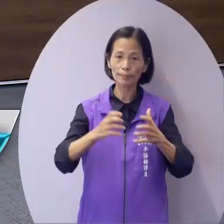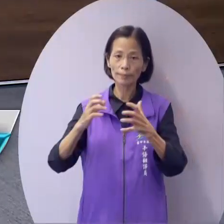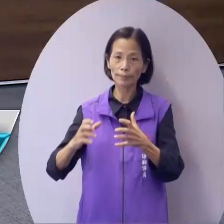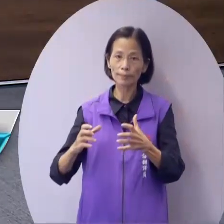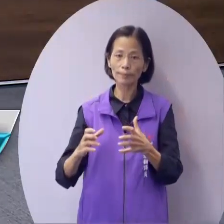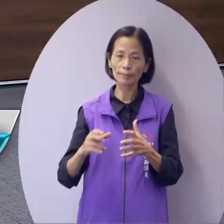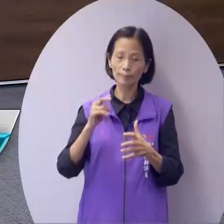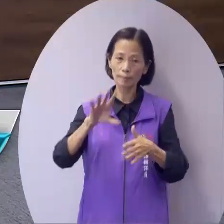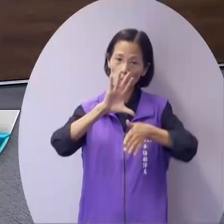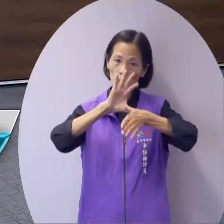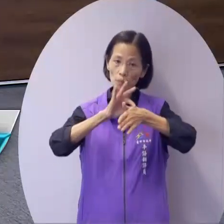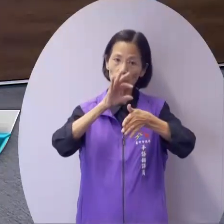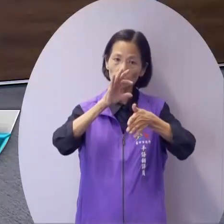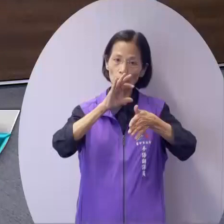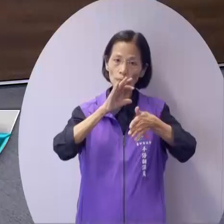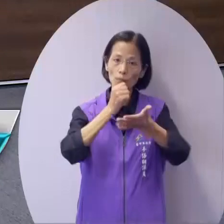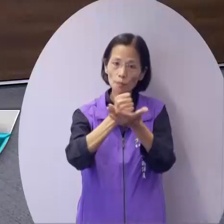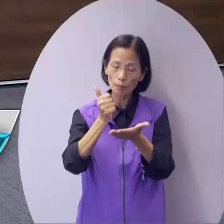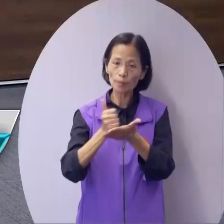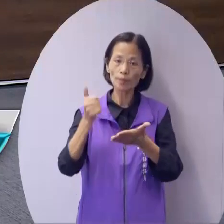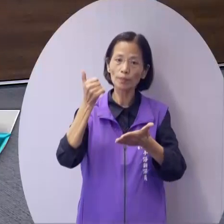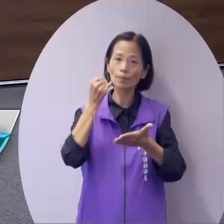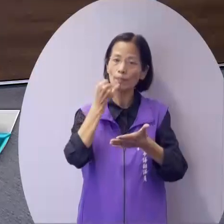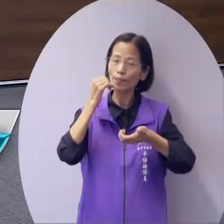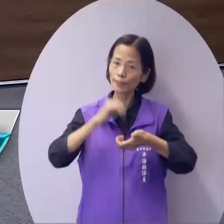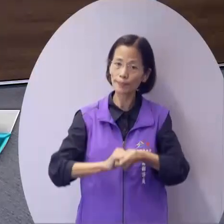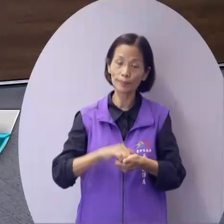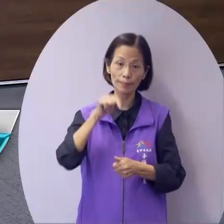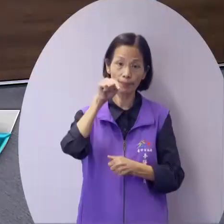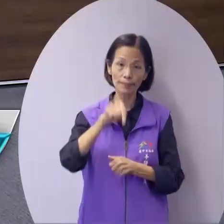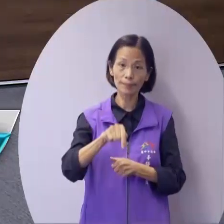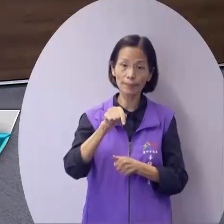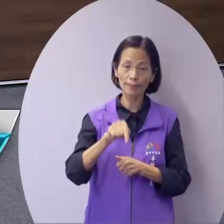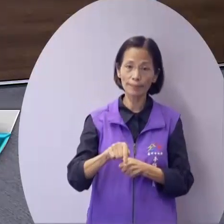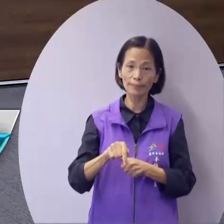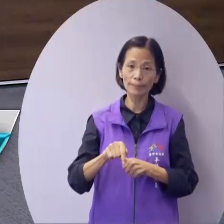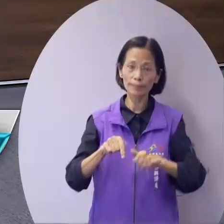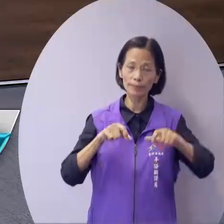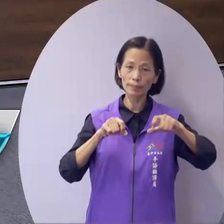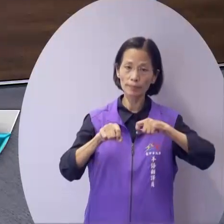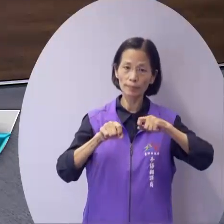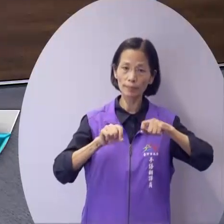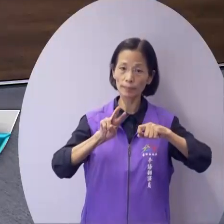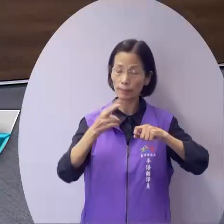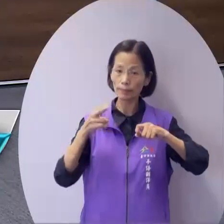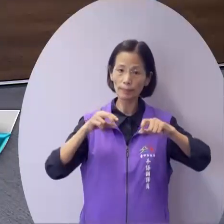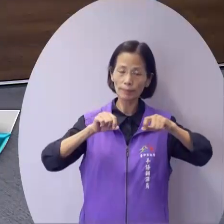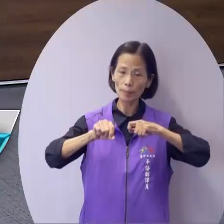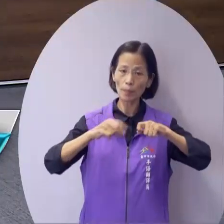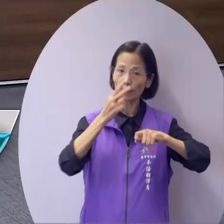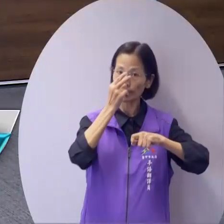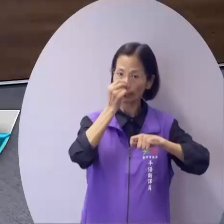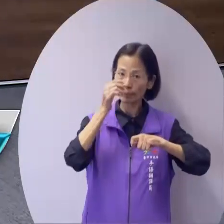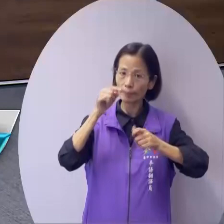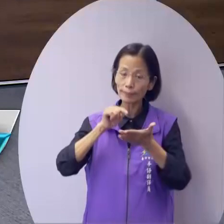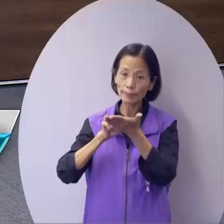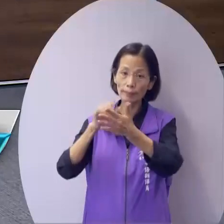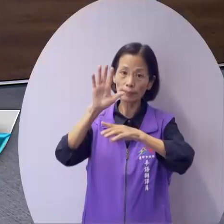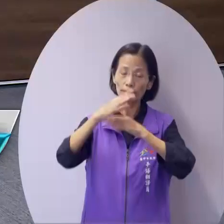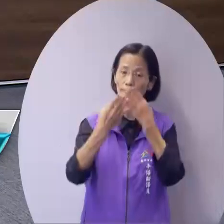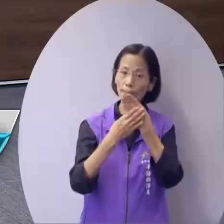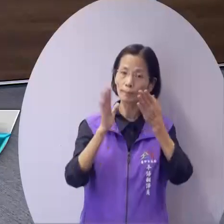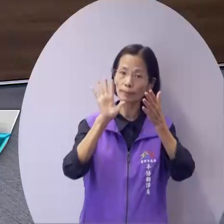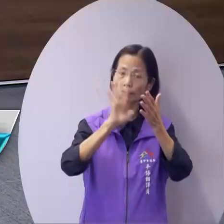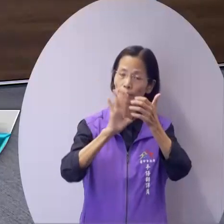稳定肉品的供应及品质。那为了这个转型规划呢，特别争取农委会